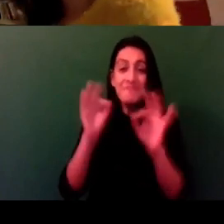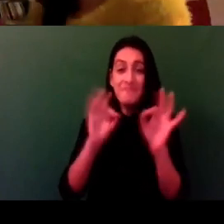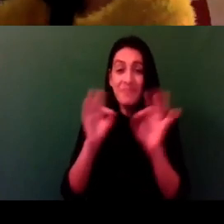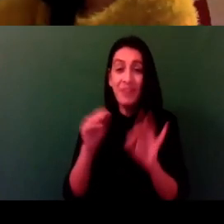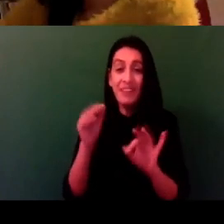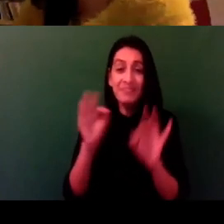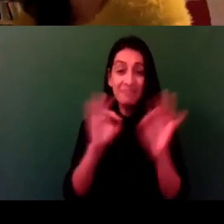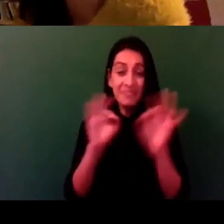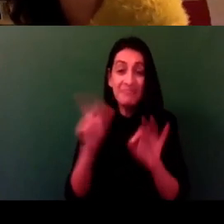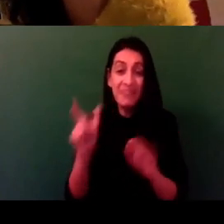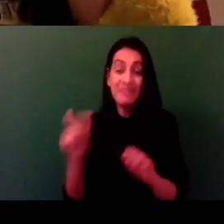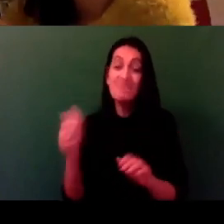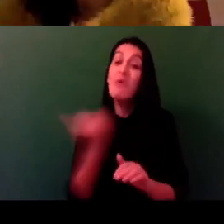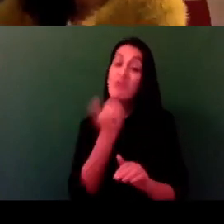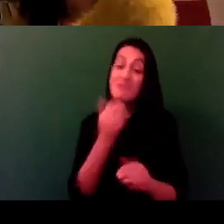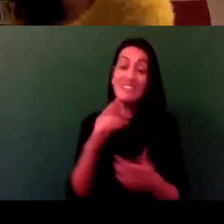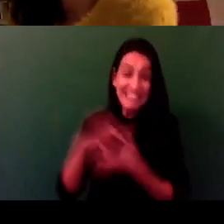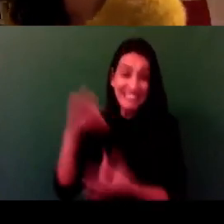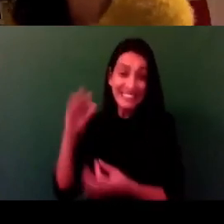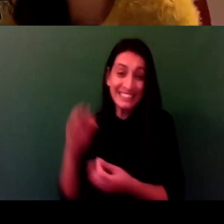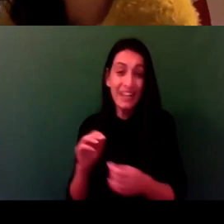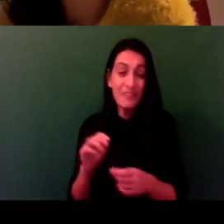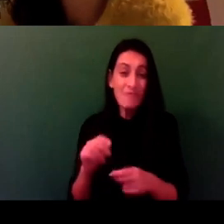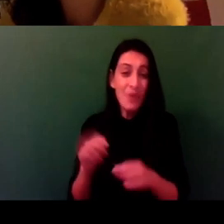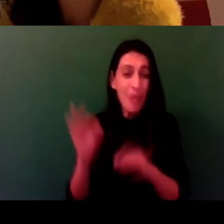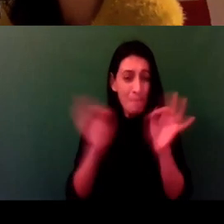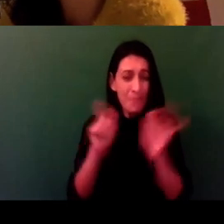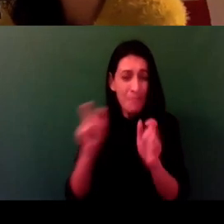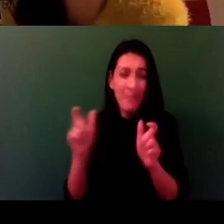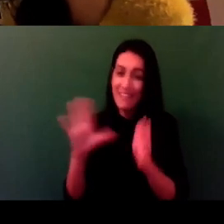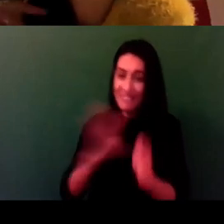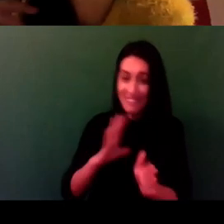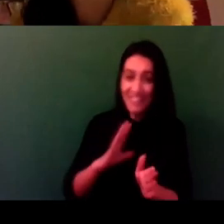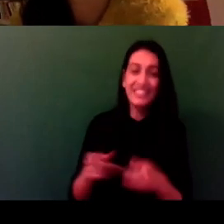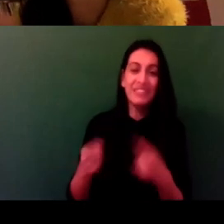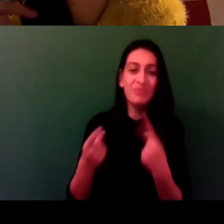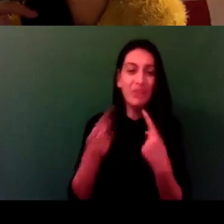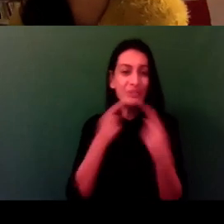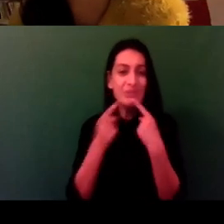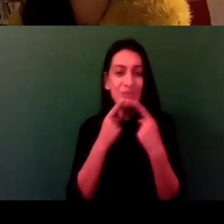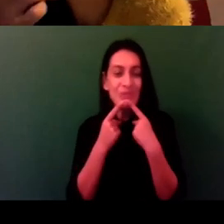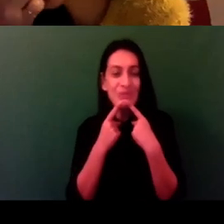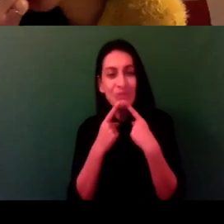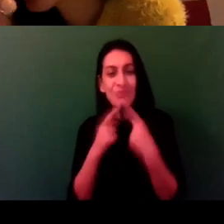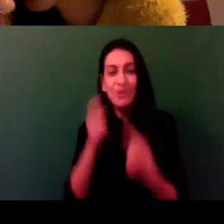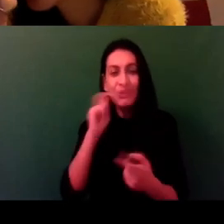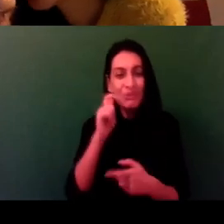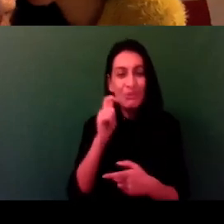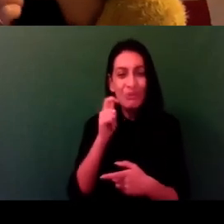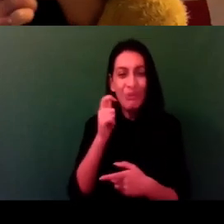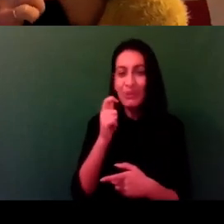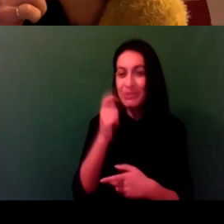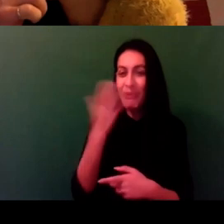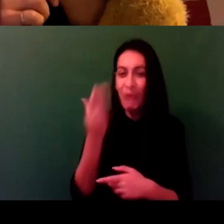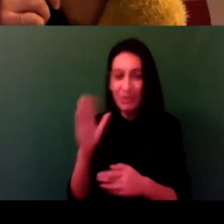Yani bu mimarlar dediğimiz şey de aslında homojen bir küme değil. Yok, ben mimarlardan kendisi korkarım bana. Çünkü